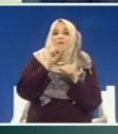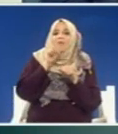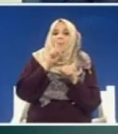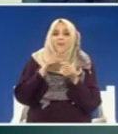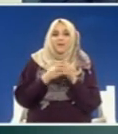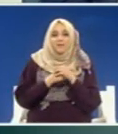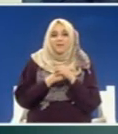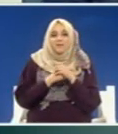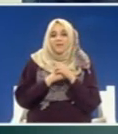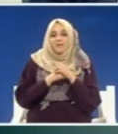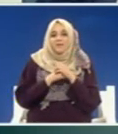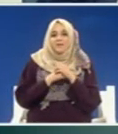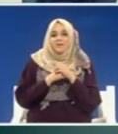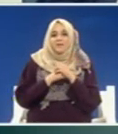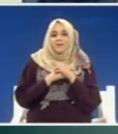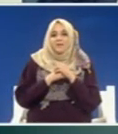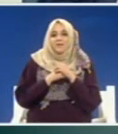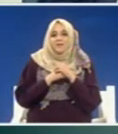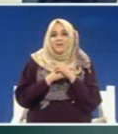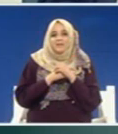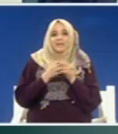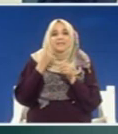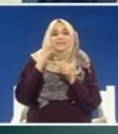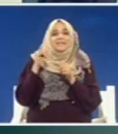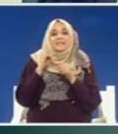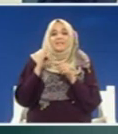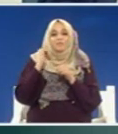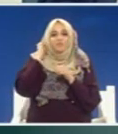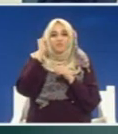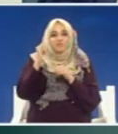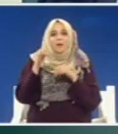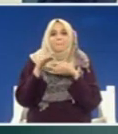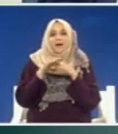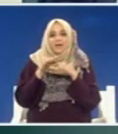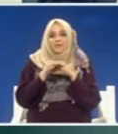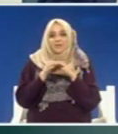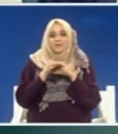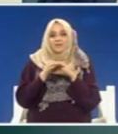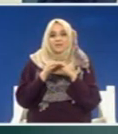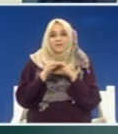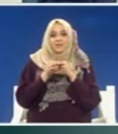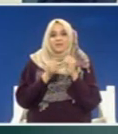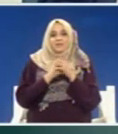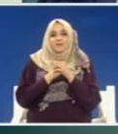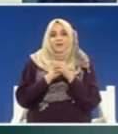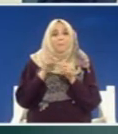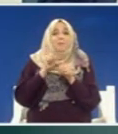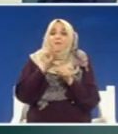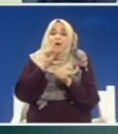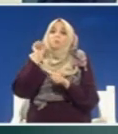أيوة. النساء إذا تأخر عنها الزواج لأنها ليست هي التي ستدق